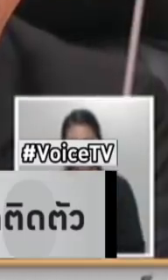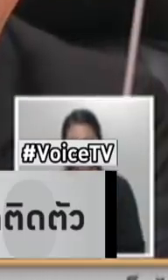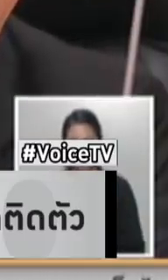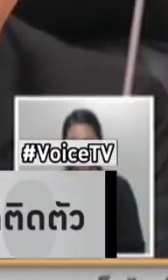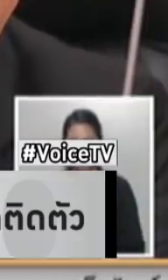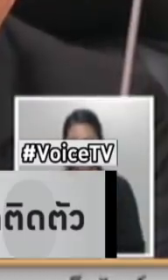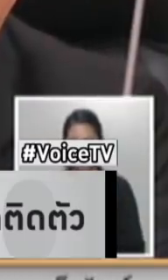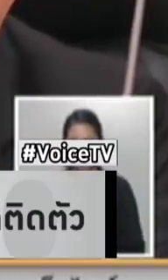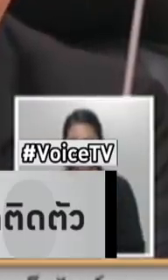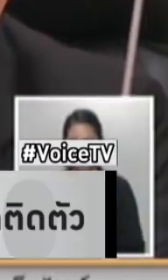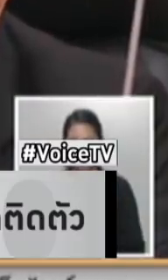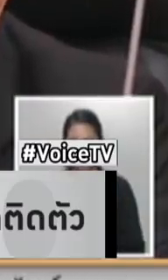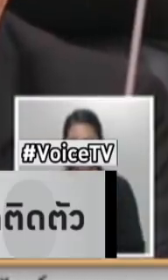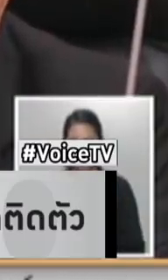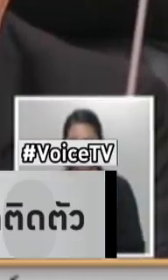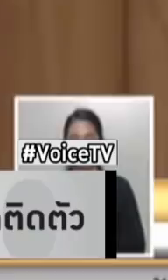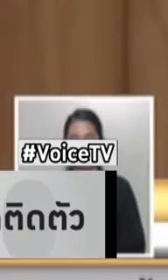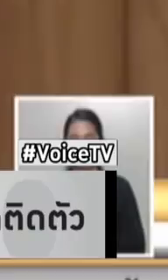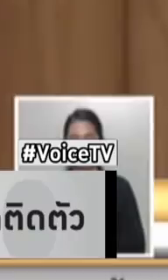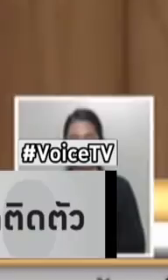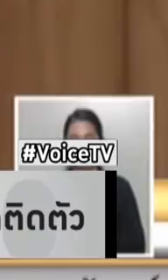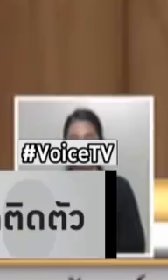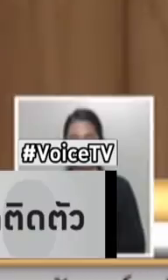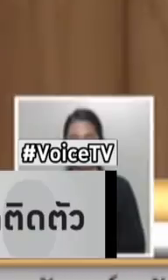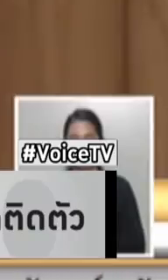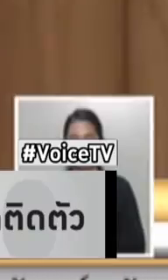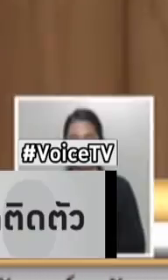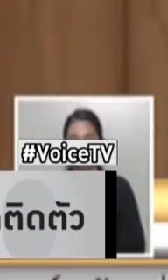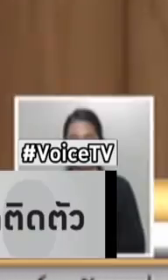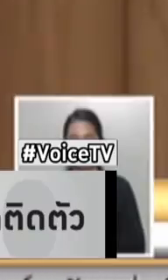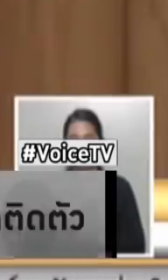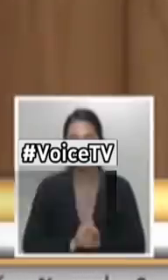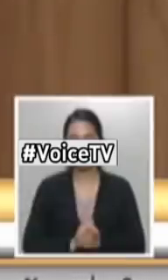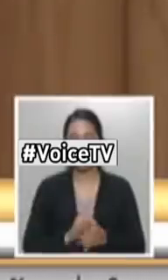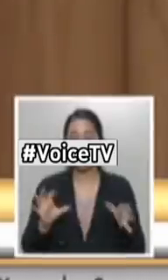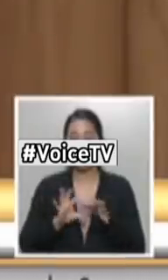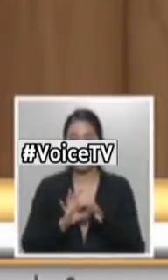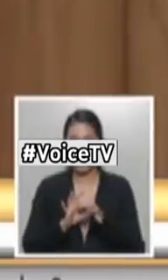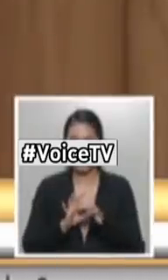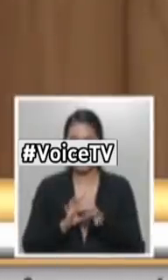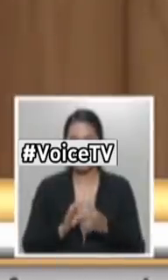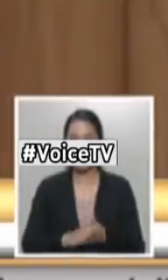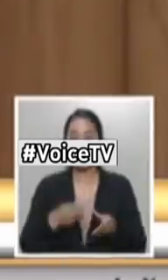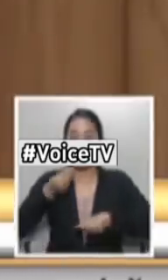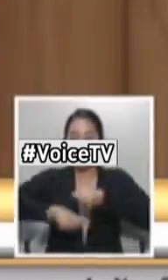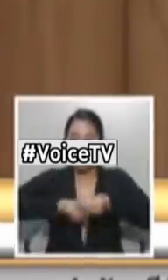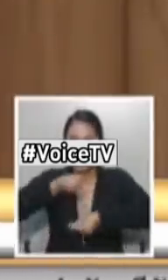นี้อย่างไรครับเป็นคำถามที่หนึ่งครับ โทษการนำเข้าการจำหน่